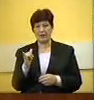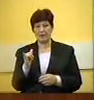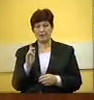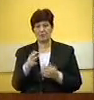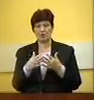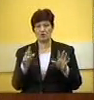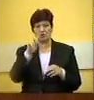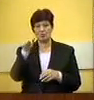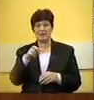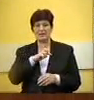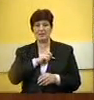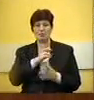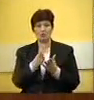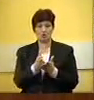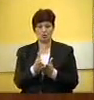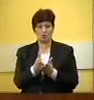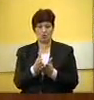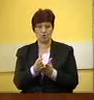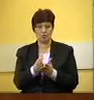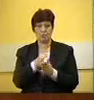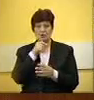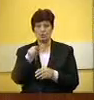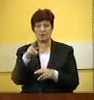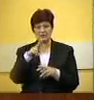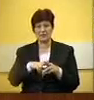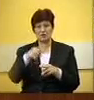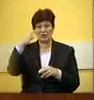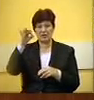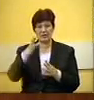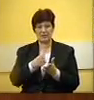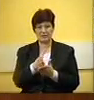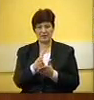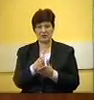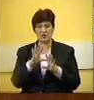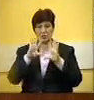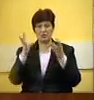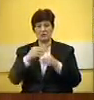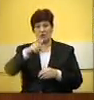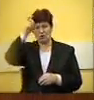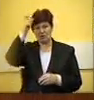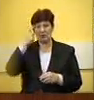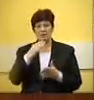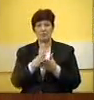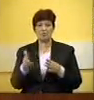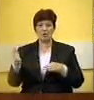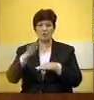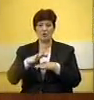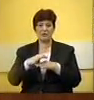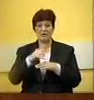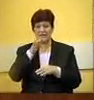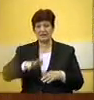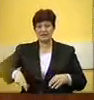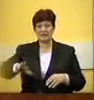jeste da mora se otvori pitanje sa republičkom administracijom i da se to rešava na jedinstven način u celoj Srbiji, ali da budemo pokriveni